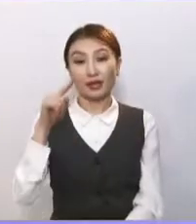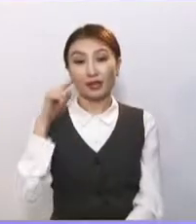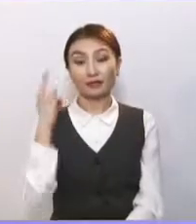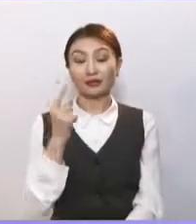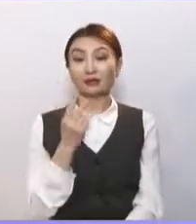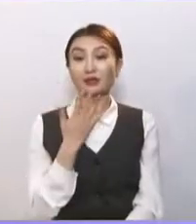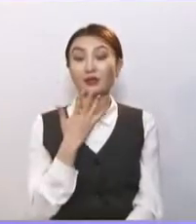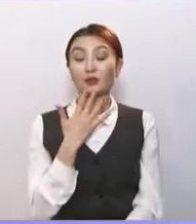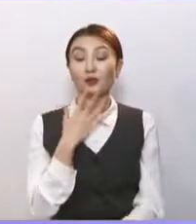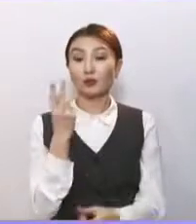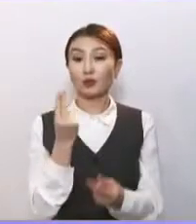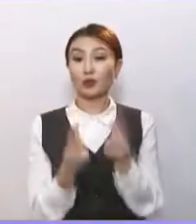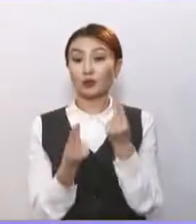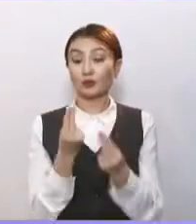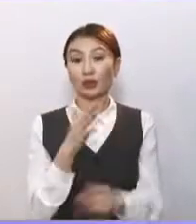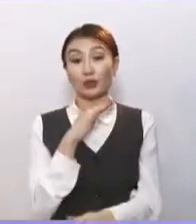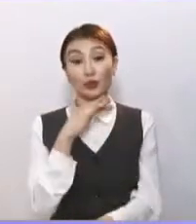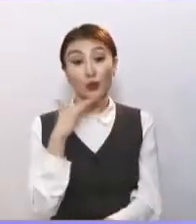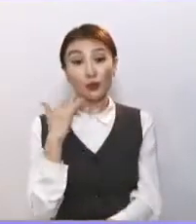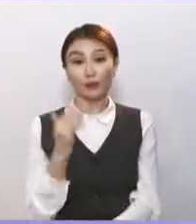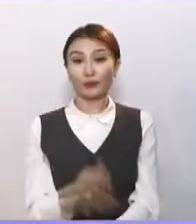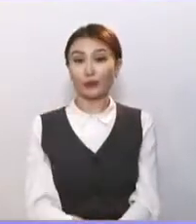Кыргыздын улуттук оюндары көп.